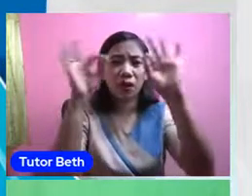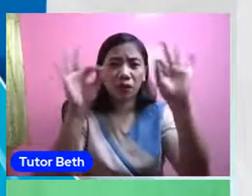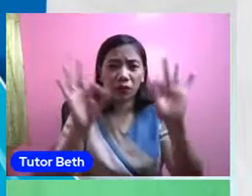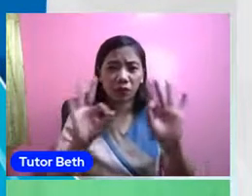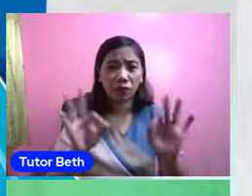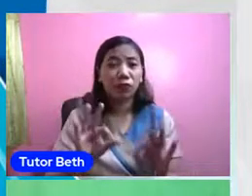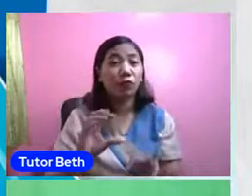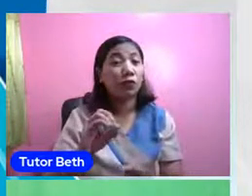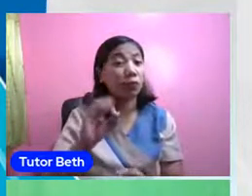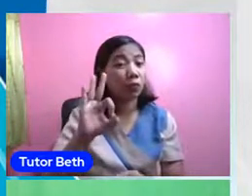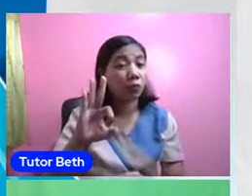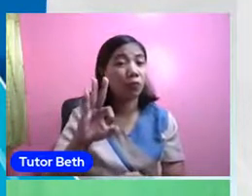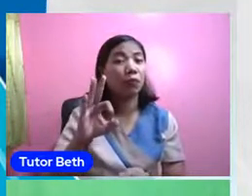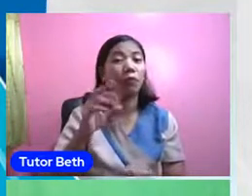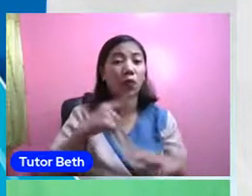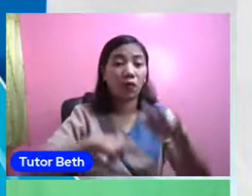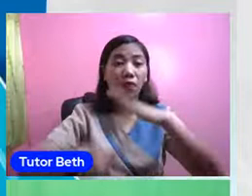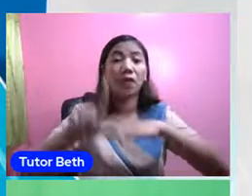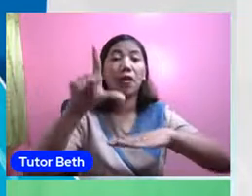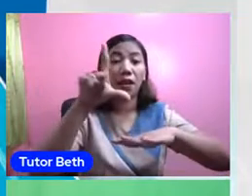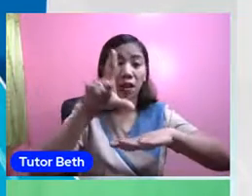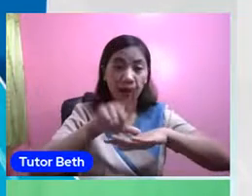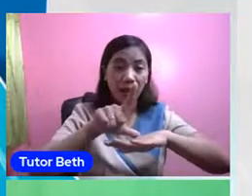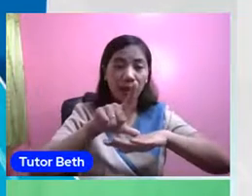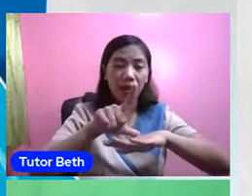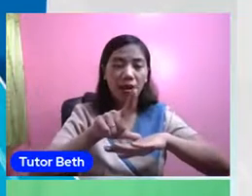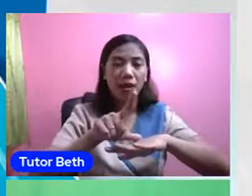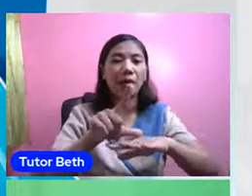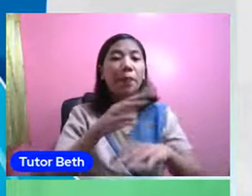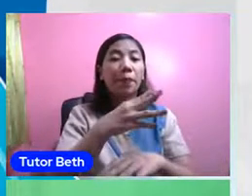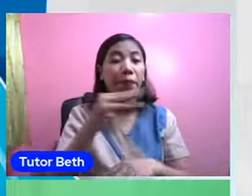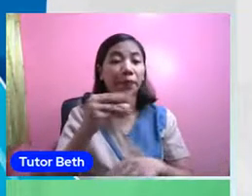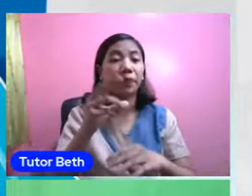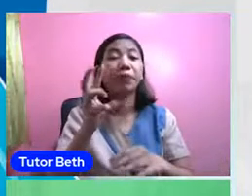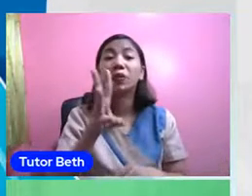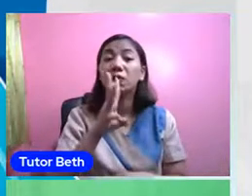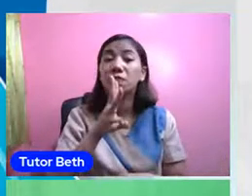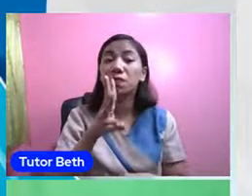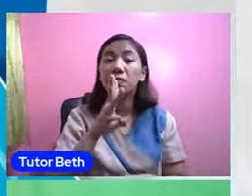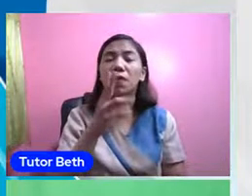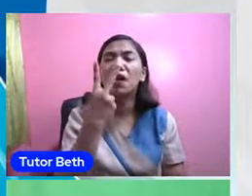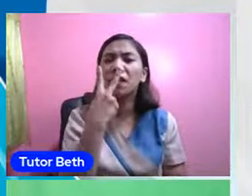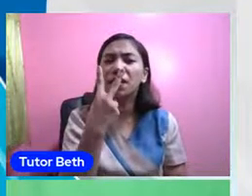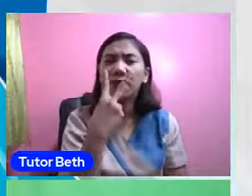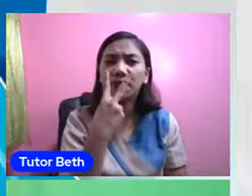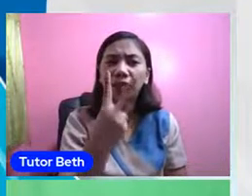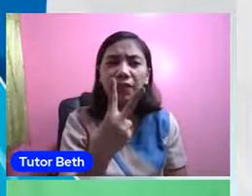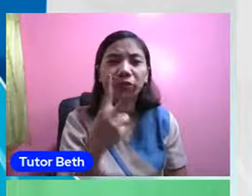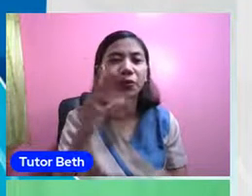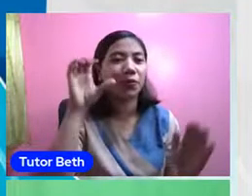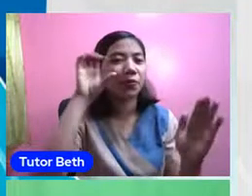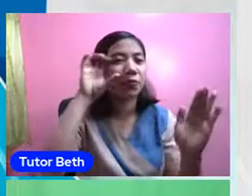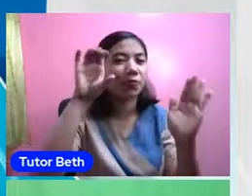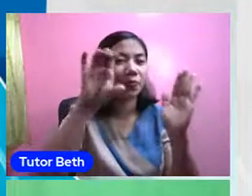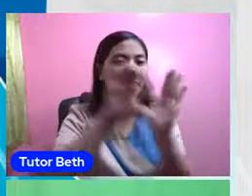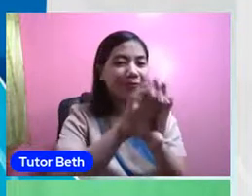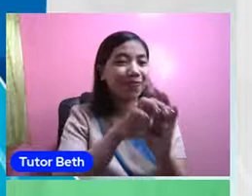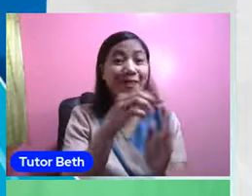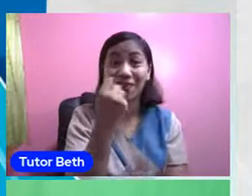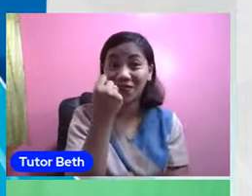anyong tubig ang nakikita nyo sa larawan. Okay. Naintindihan?